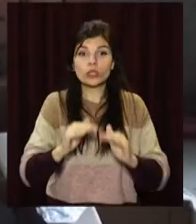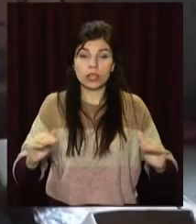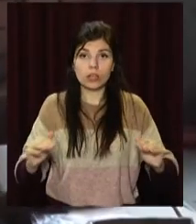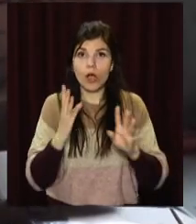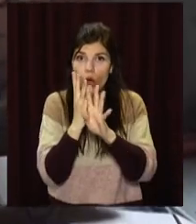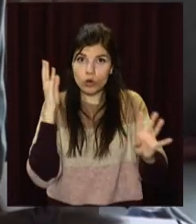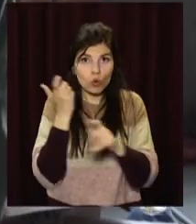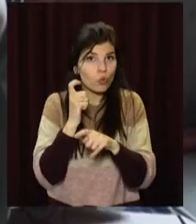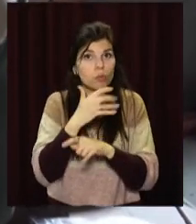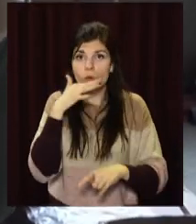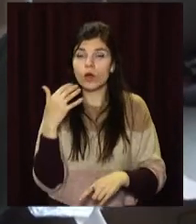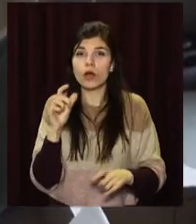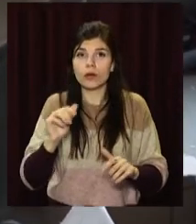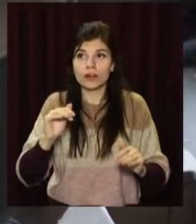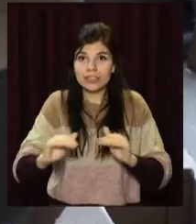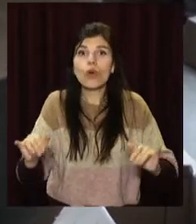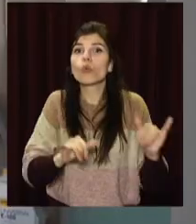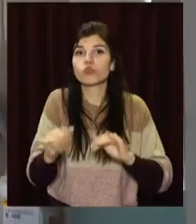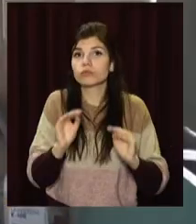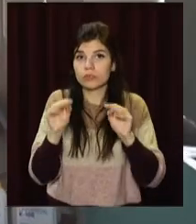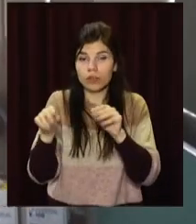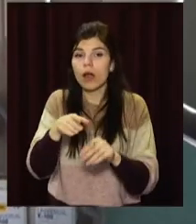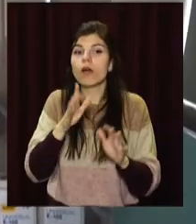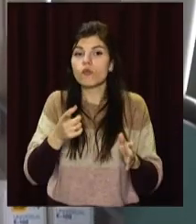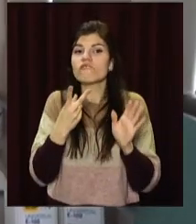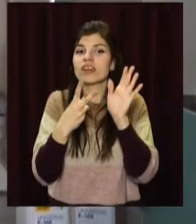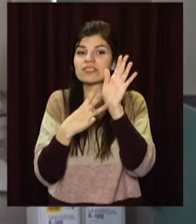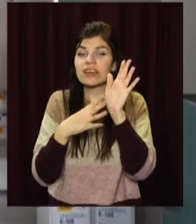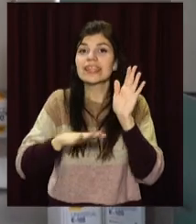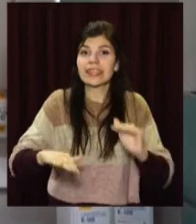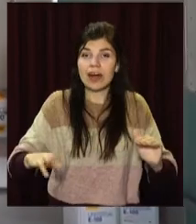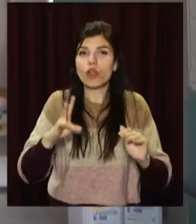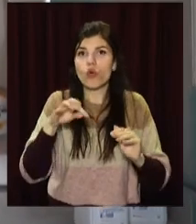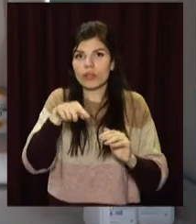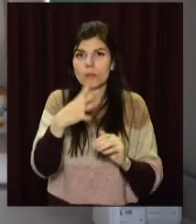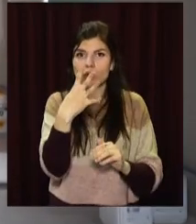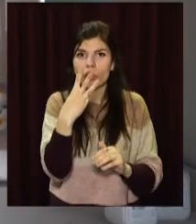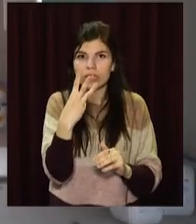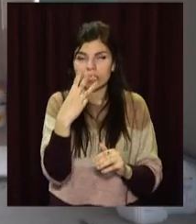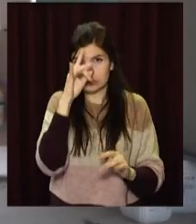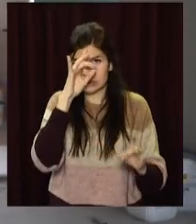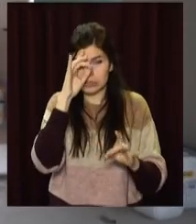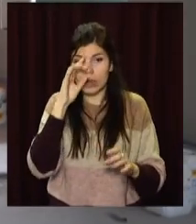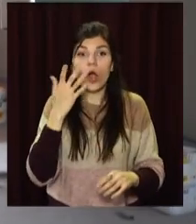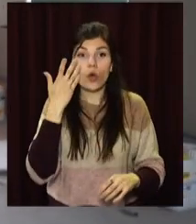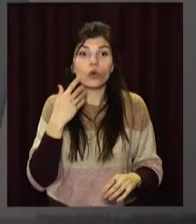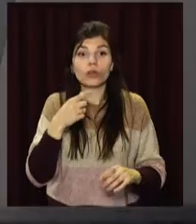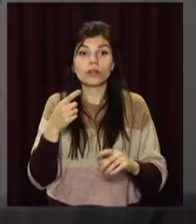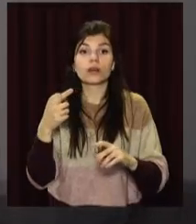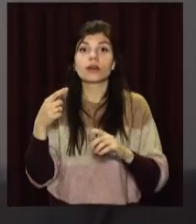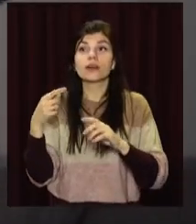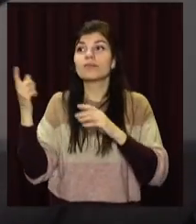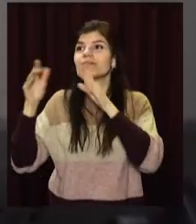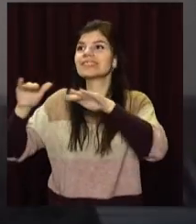велика черга. Нинішнє приміщення розраховані на 28 дітей, але там туляться 43. Коли Берізка переїде до нової